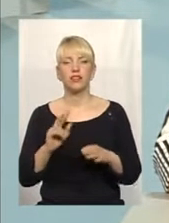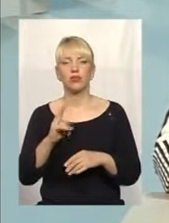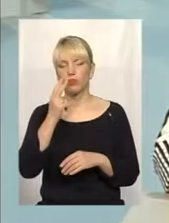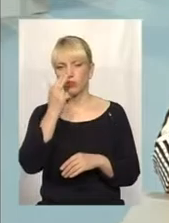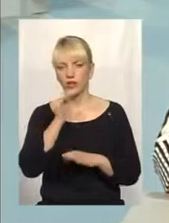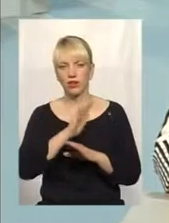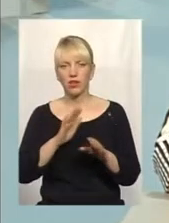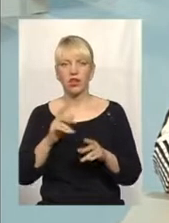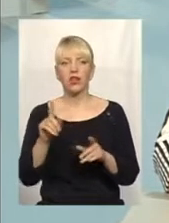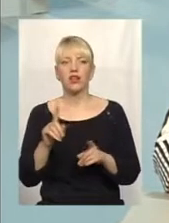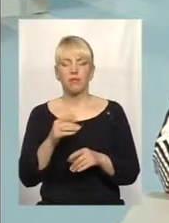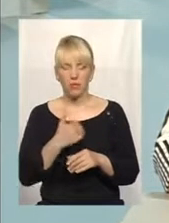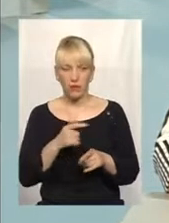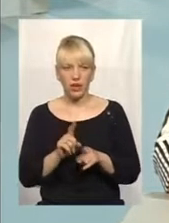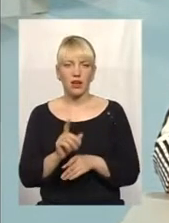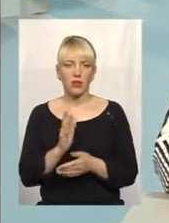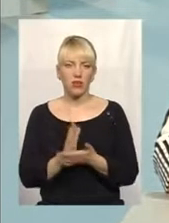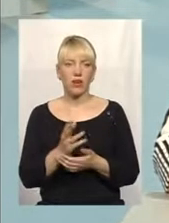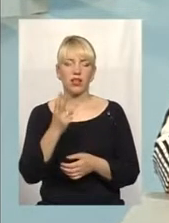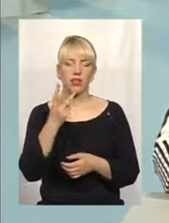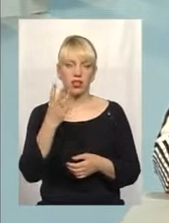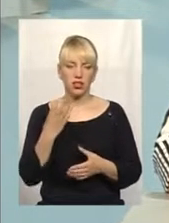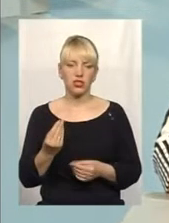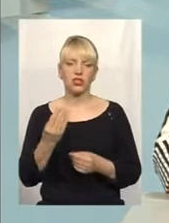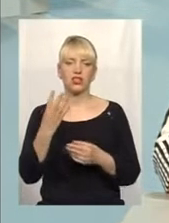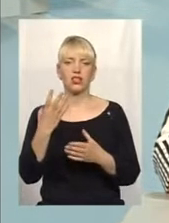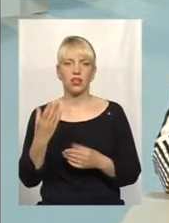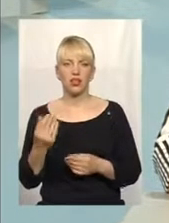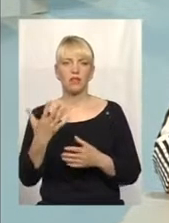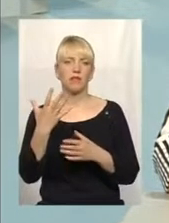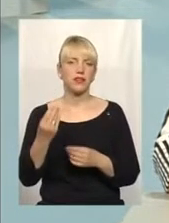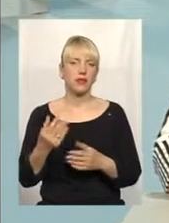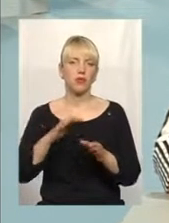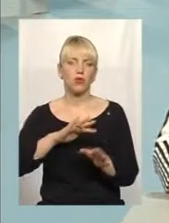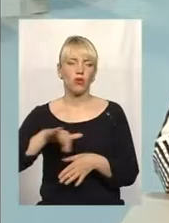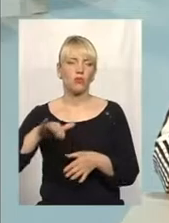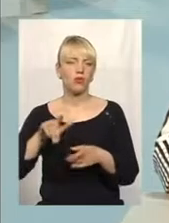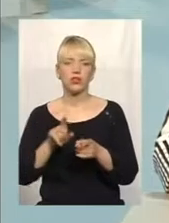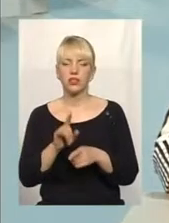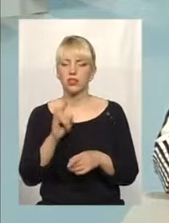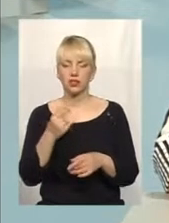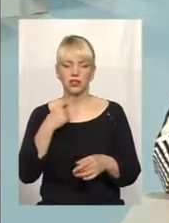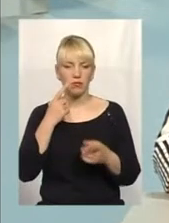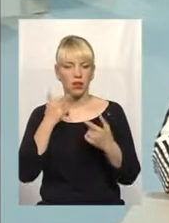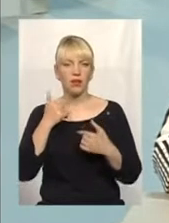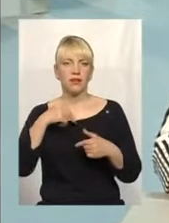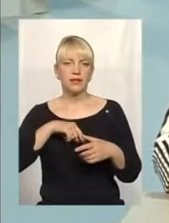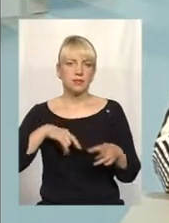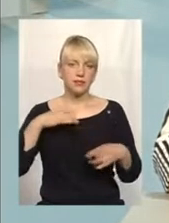Таке також, на жаль, буває. І 3, і 4, і 5 днів проходить, а дитина не може себе побачити в колективі, тому що вона вперше